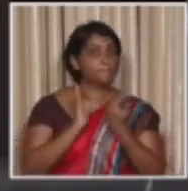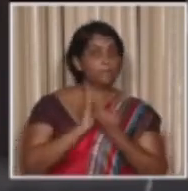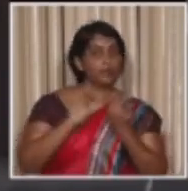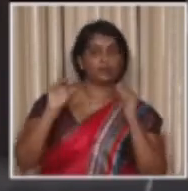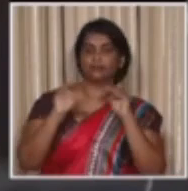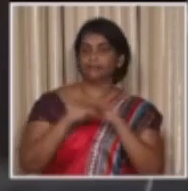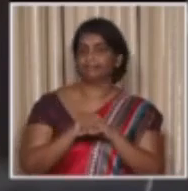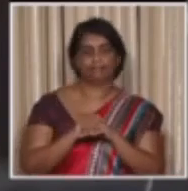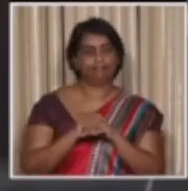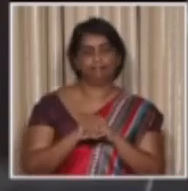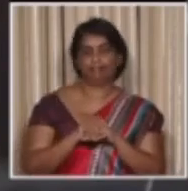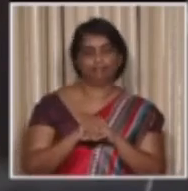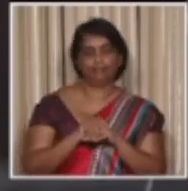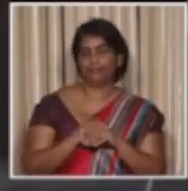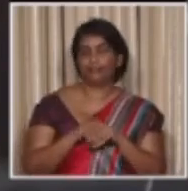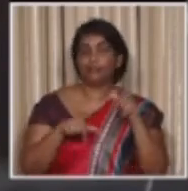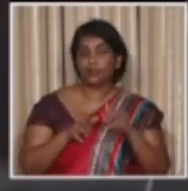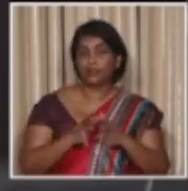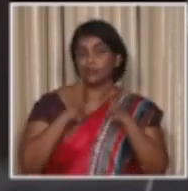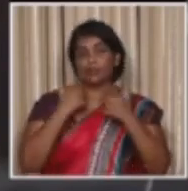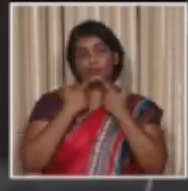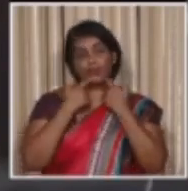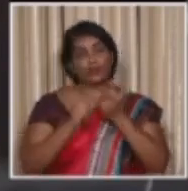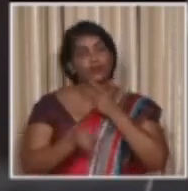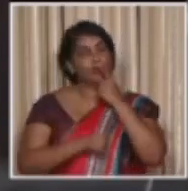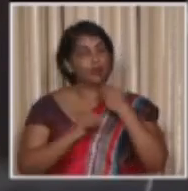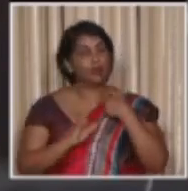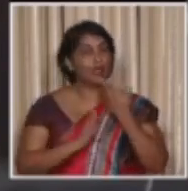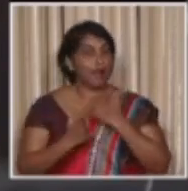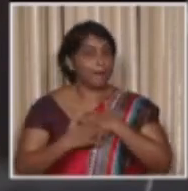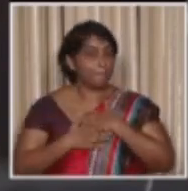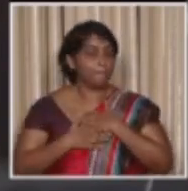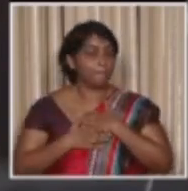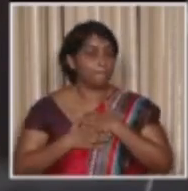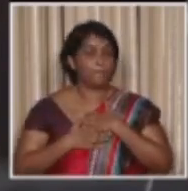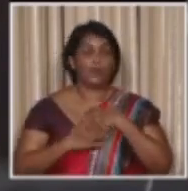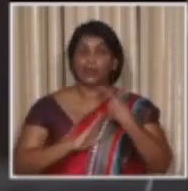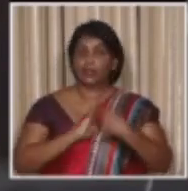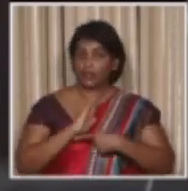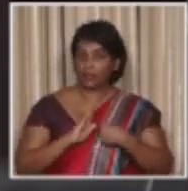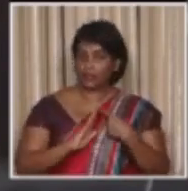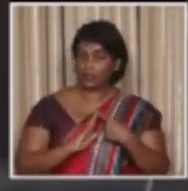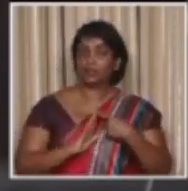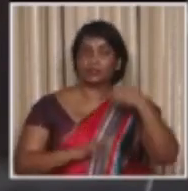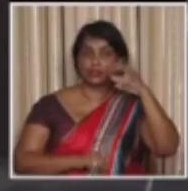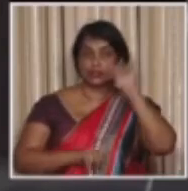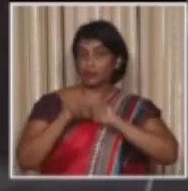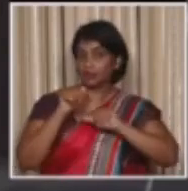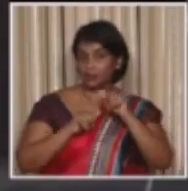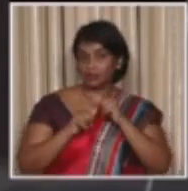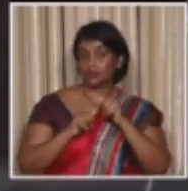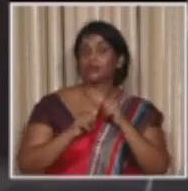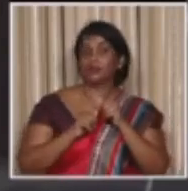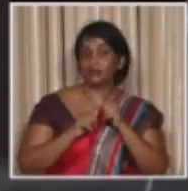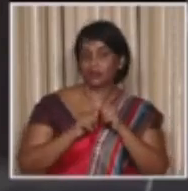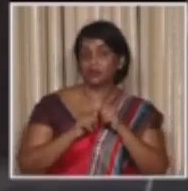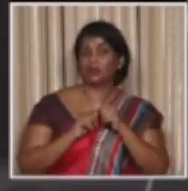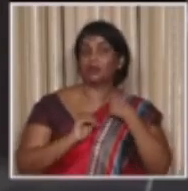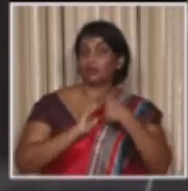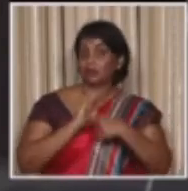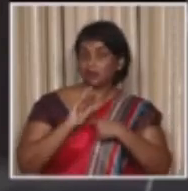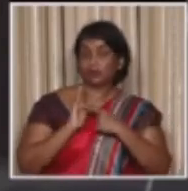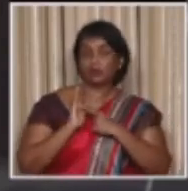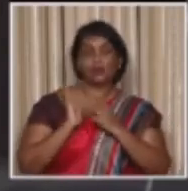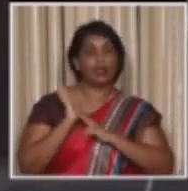තාම ඇතුල් කරලා නැහැ. මෙච්චර අපි පුරසාරම් දොඩවන අපේ කියන මේ දේශීය ආයුර්වේද වෛද්‍ය ක්‍රමයේ රටේ